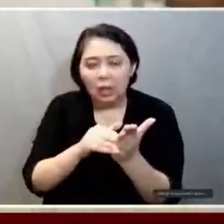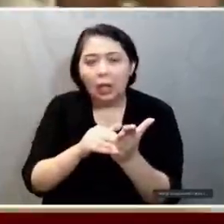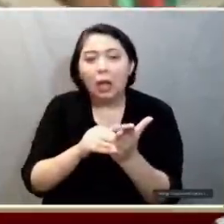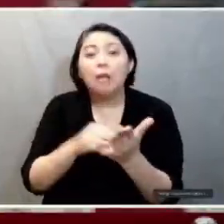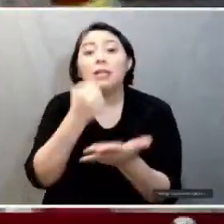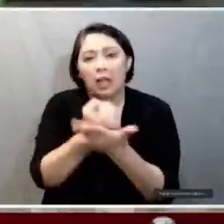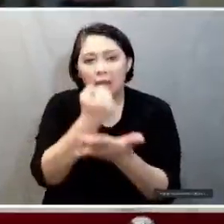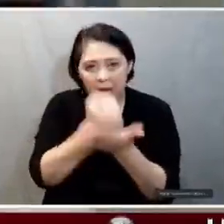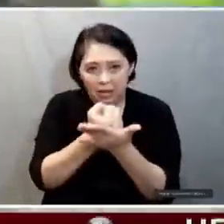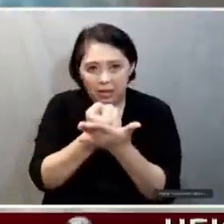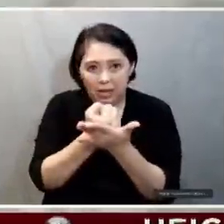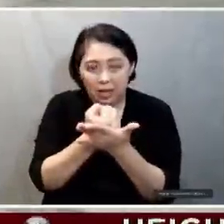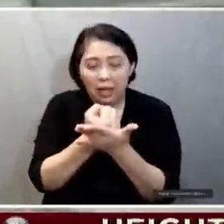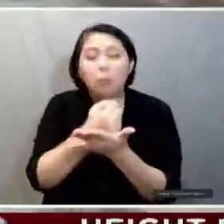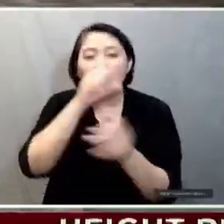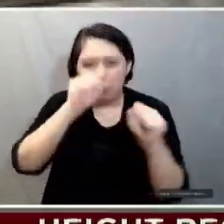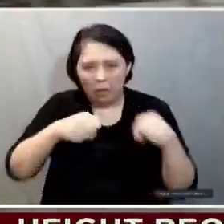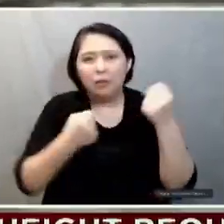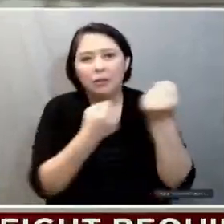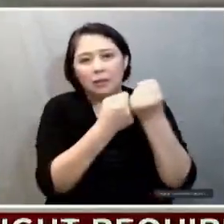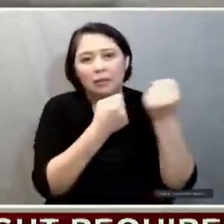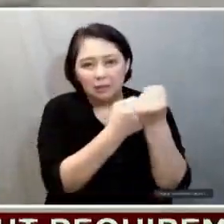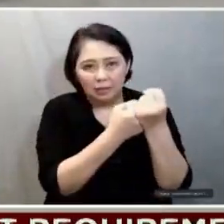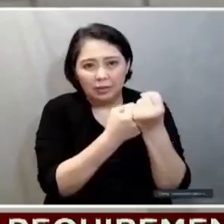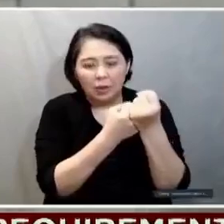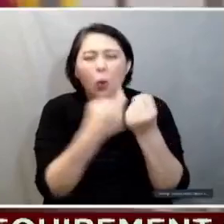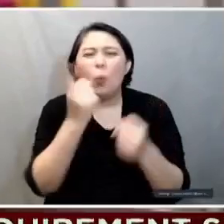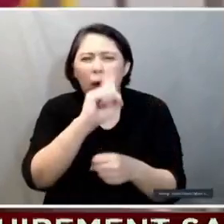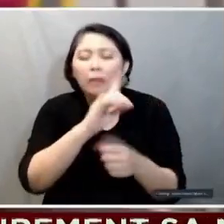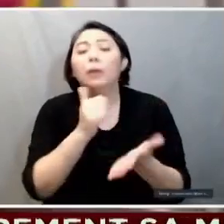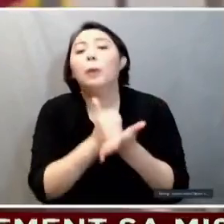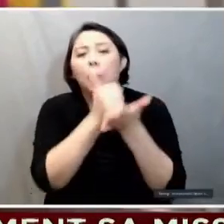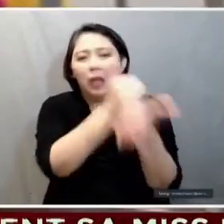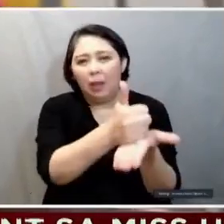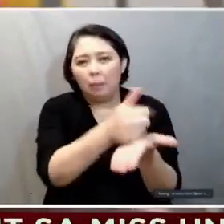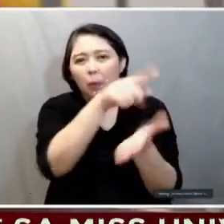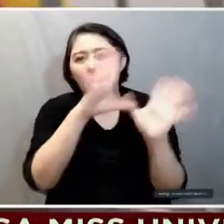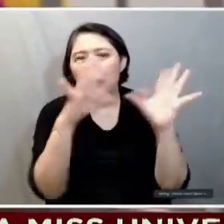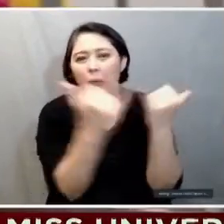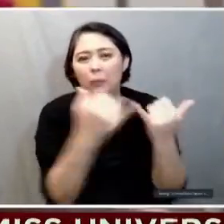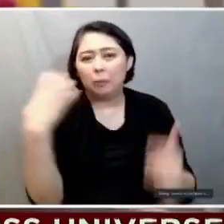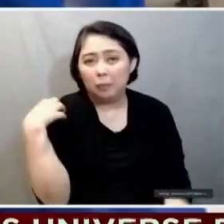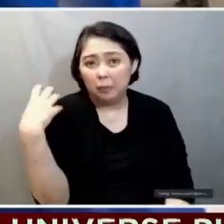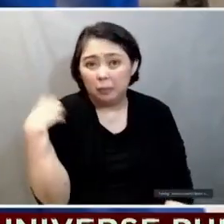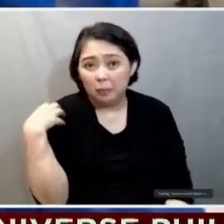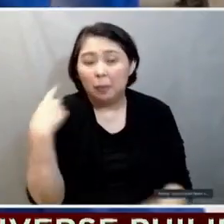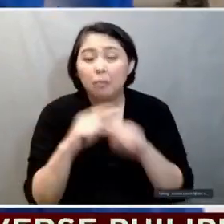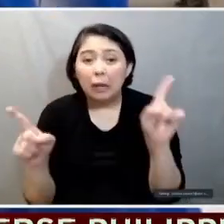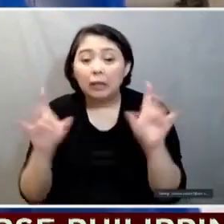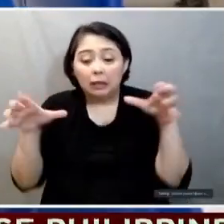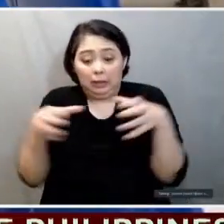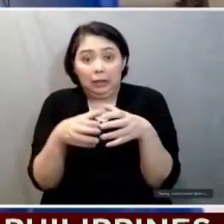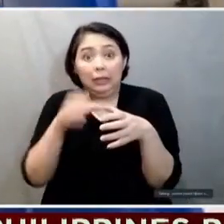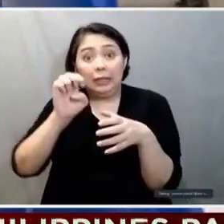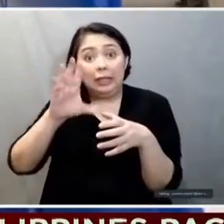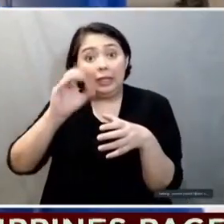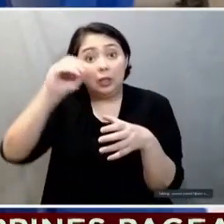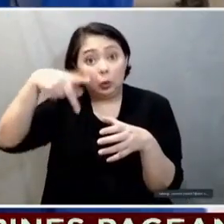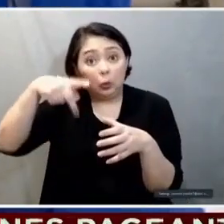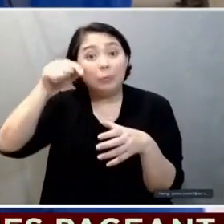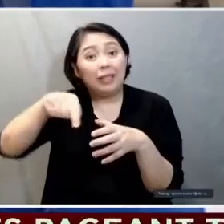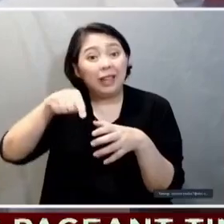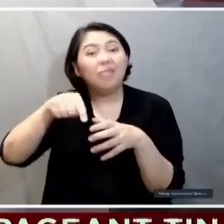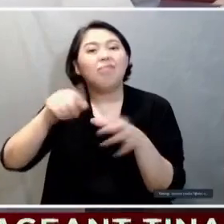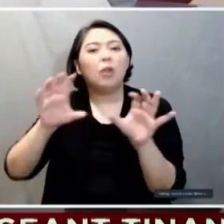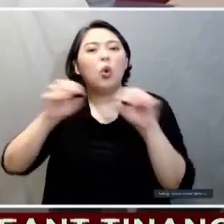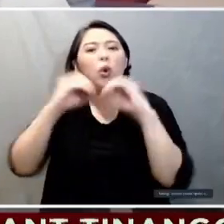3 buwan bilang tulong sa mga employer. Pero tingin ng Employers Confederation of the Philippines o ECOP, mas kailangan ng mga